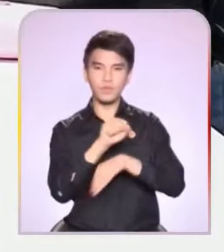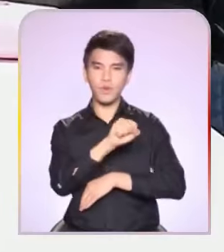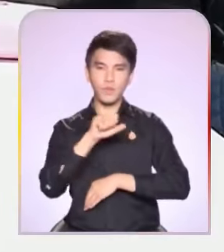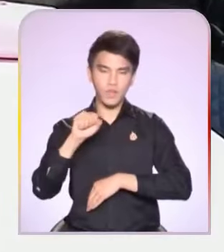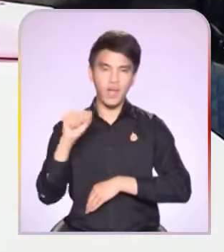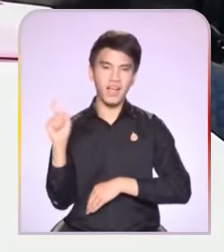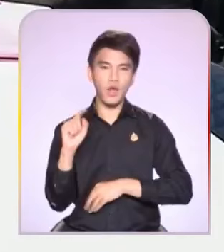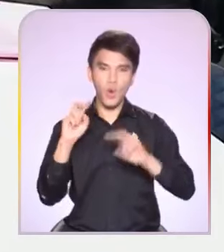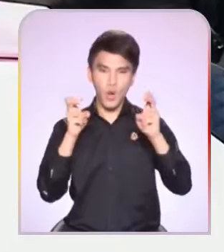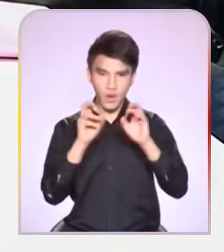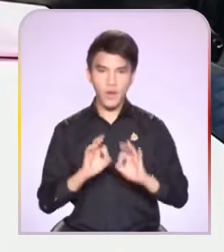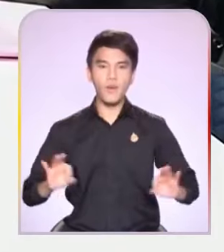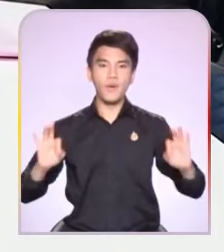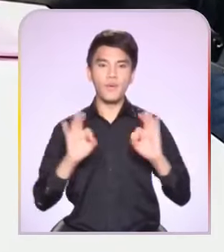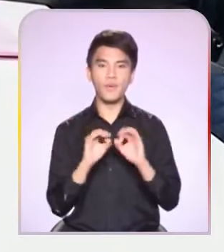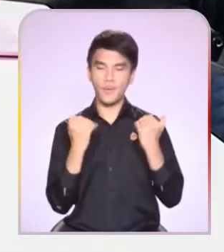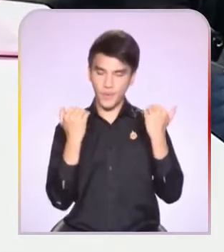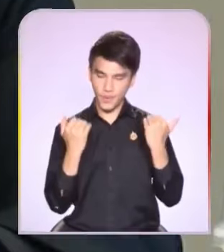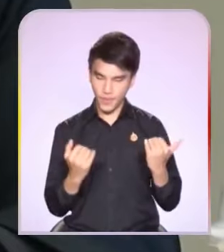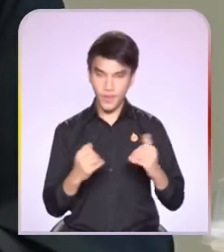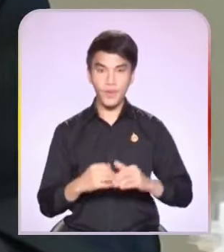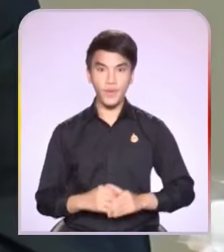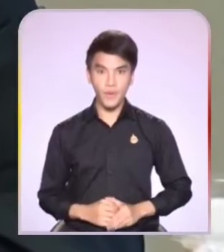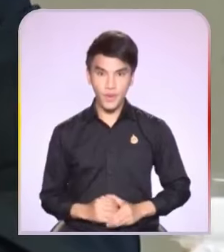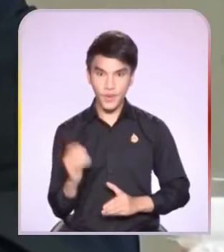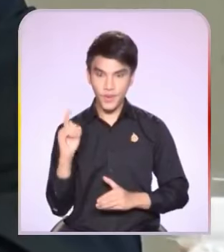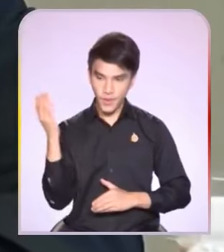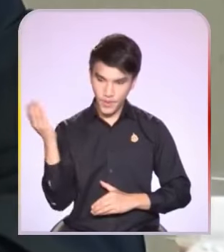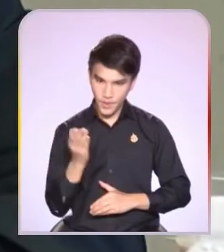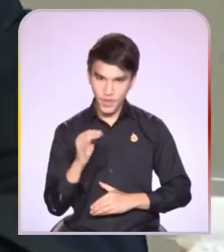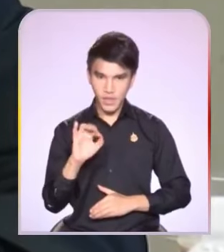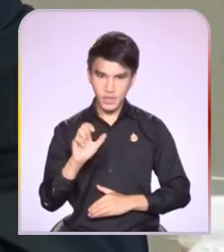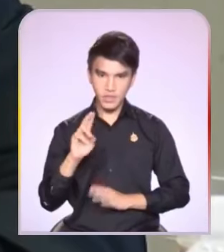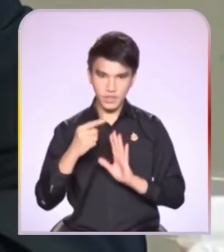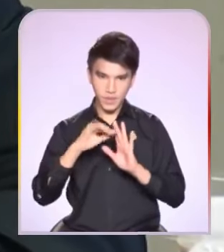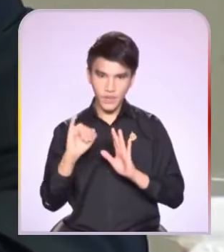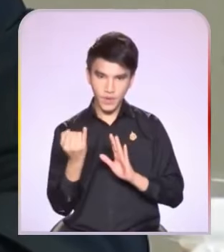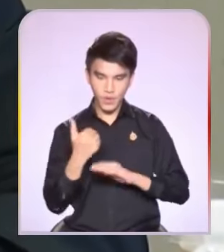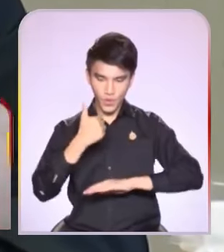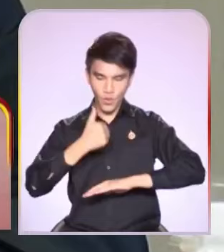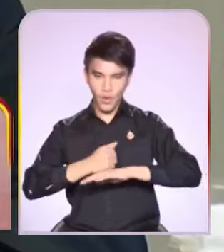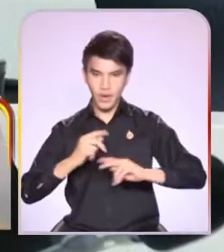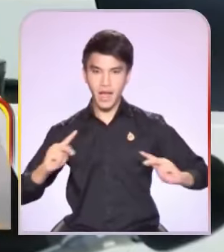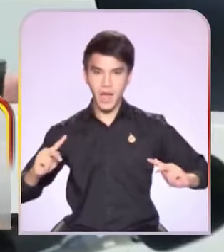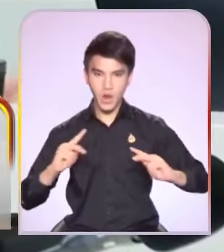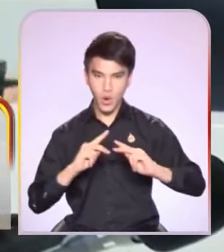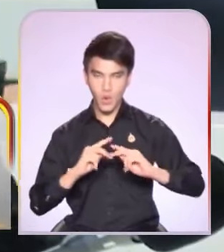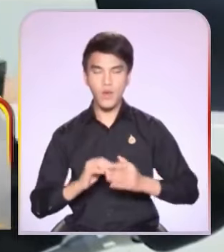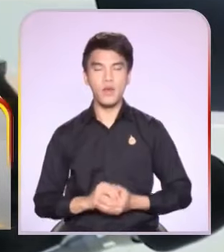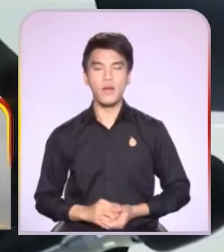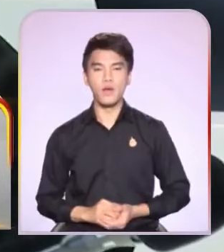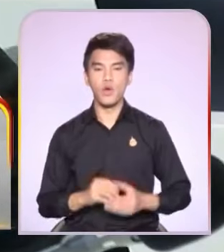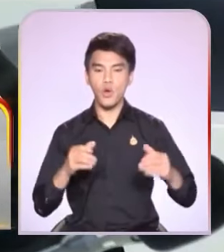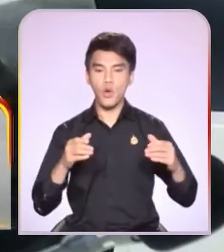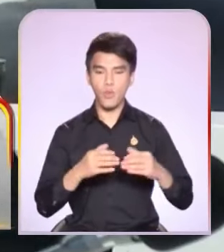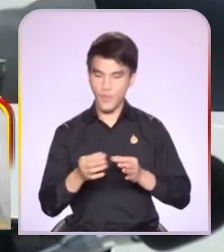ราษฎรก็มีวาระสำคัญก็คือเรื่องนี้แหละค่ะแล้วก็มีการเชิญนายจิรุธวิสารจิตนะคะอธิบดีกรมการขนส่งทางบกรวมถึงค